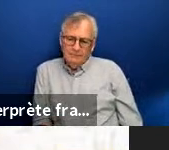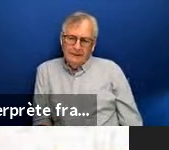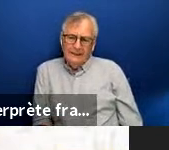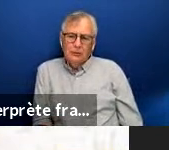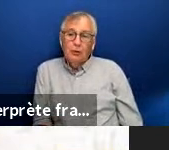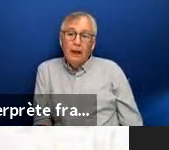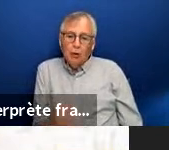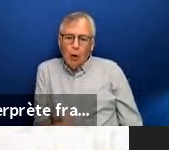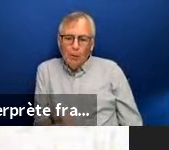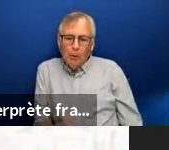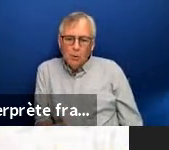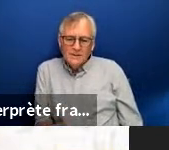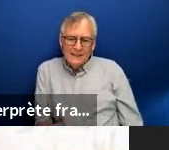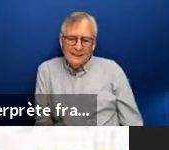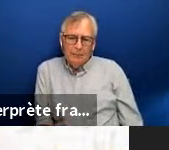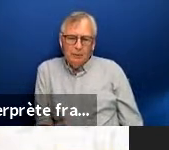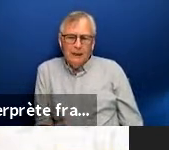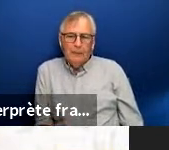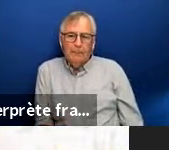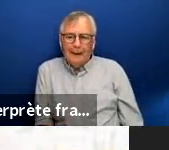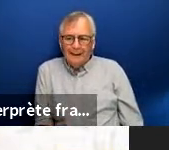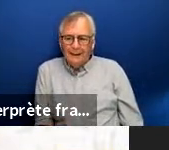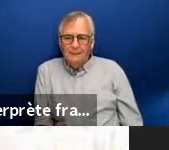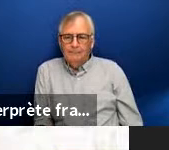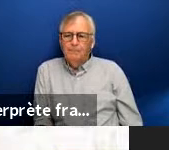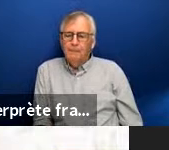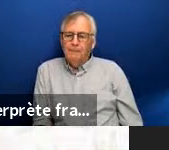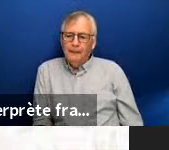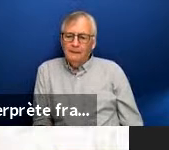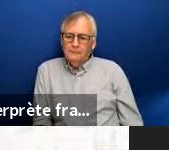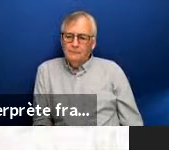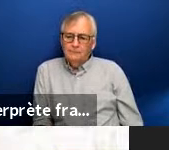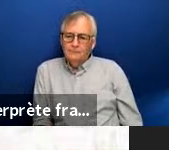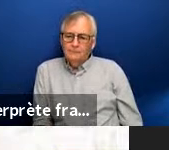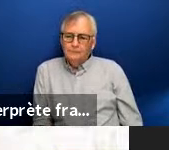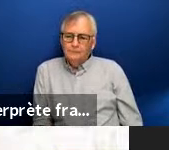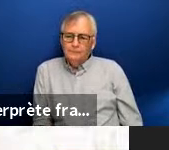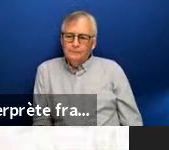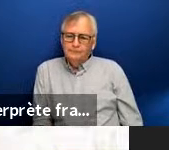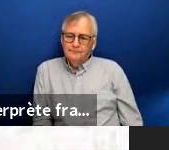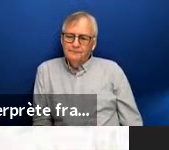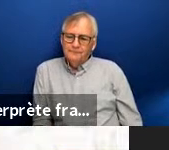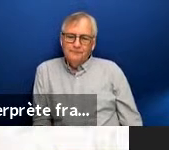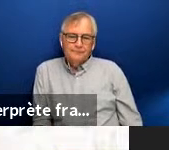internationale, qui est une langue composée, qui n'est pas une langue parlée.